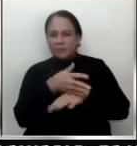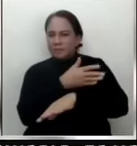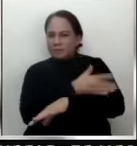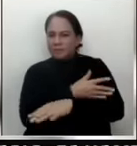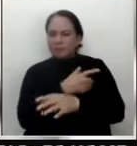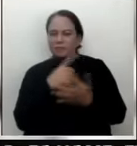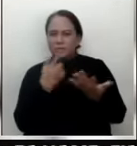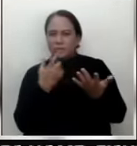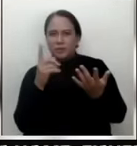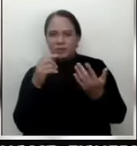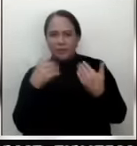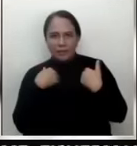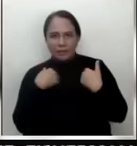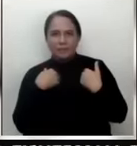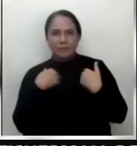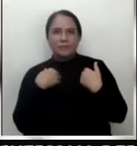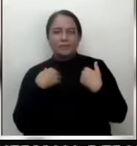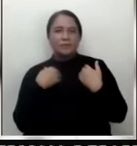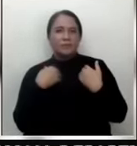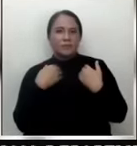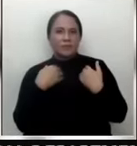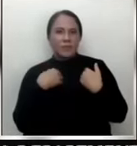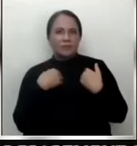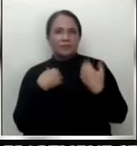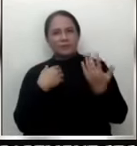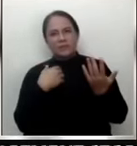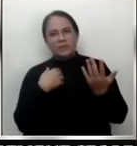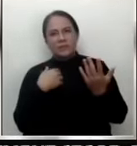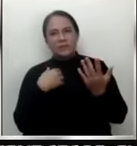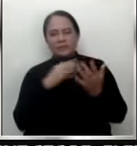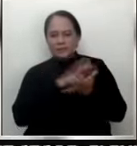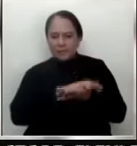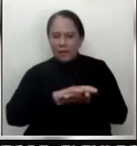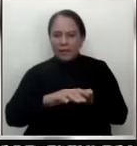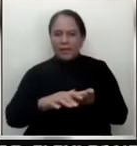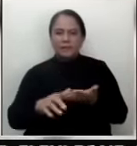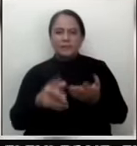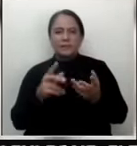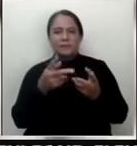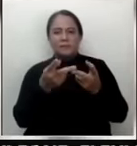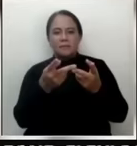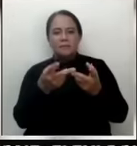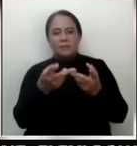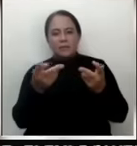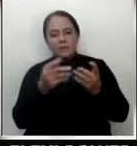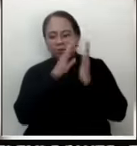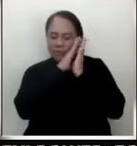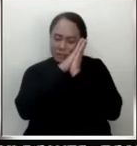have at least decent sleeping facilities,